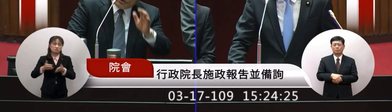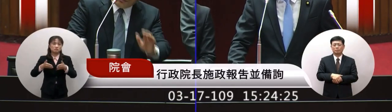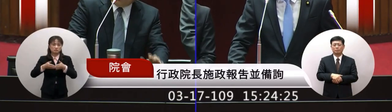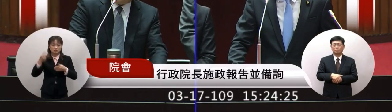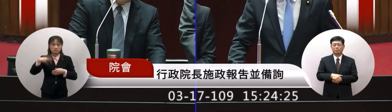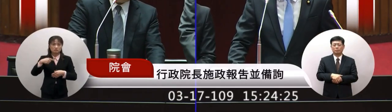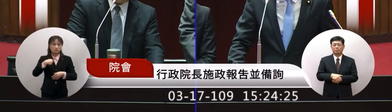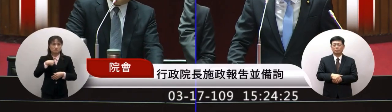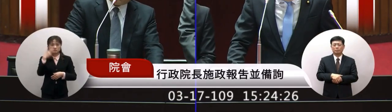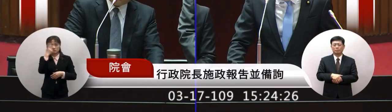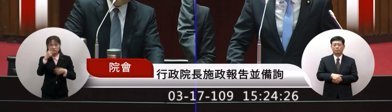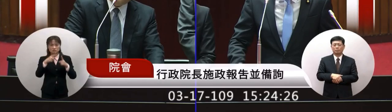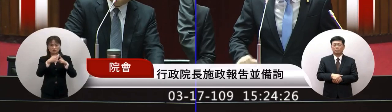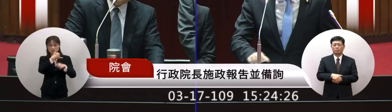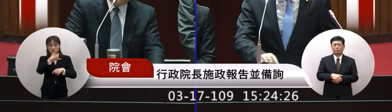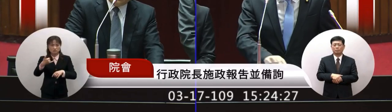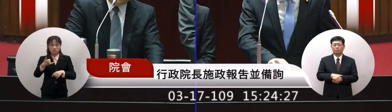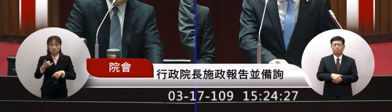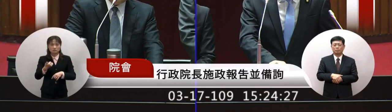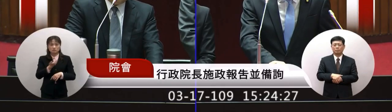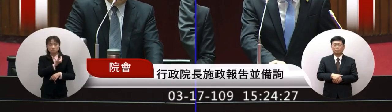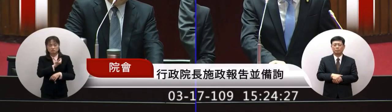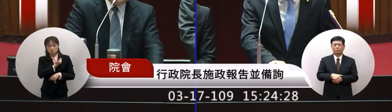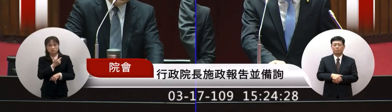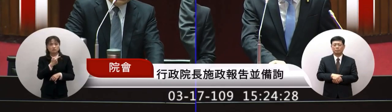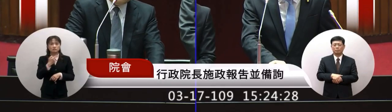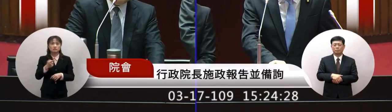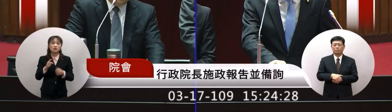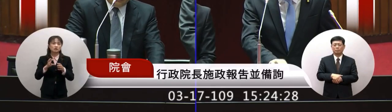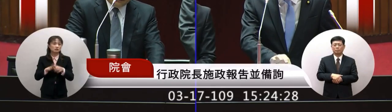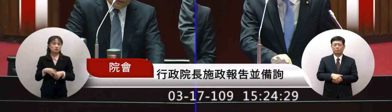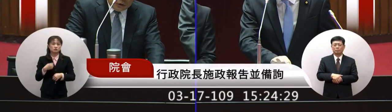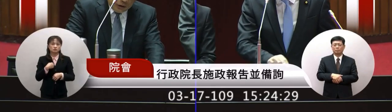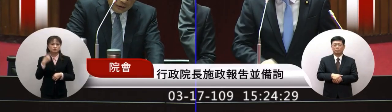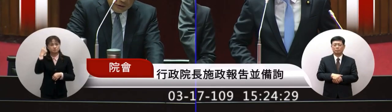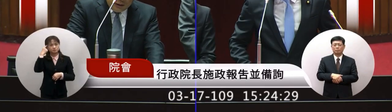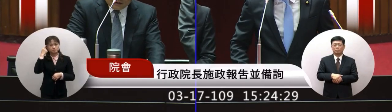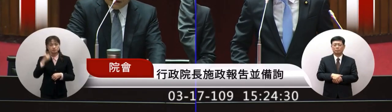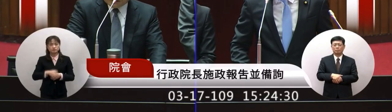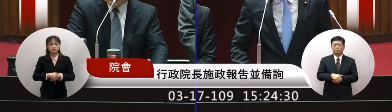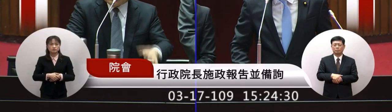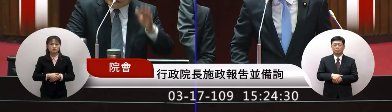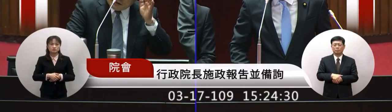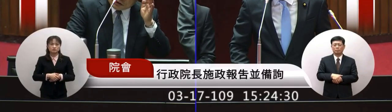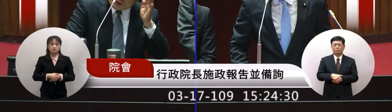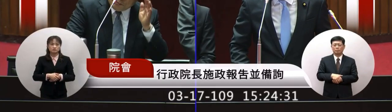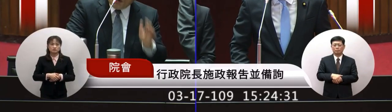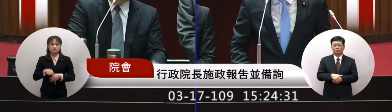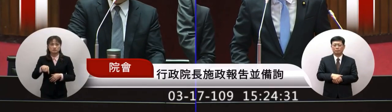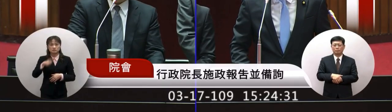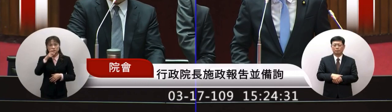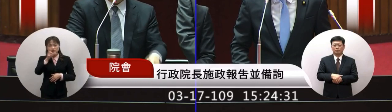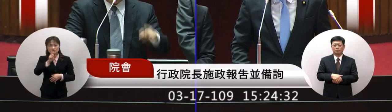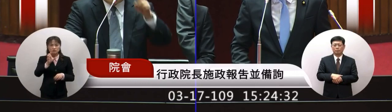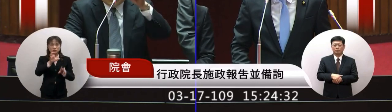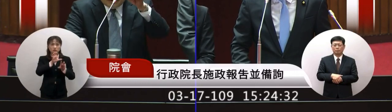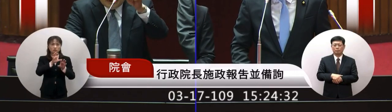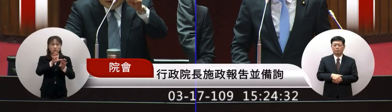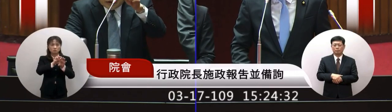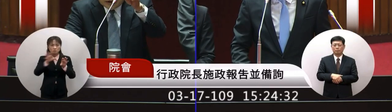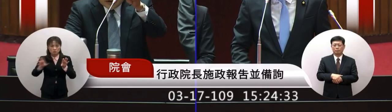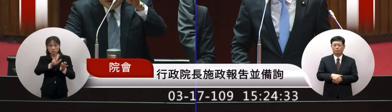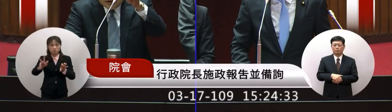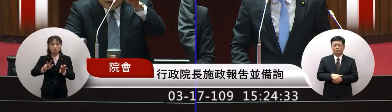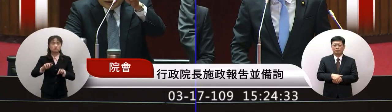受尽多少辛苦，所以我不觉得说 啊，这是叫做什么模式？我只